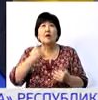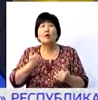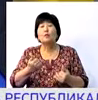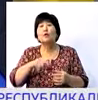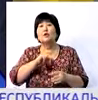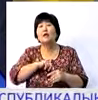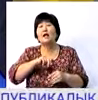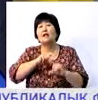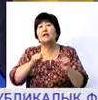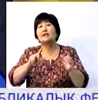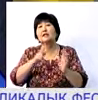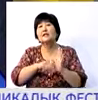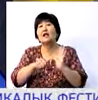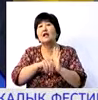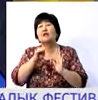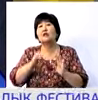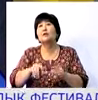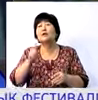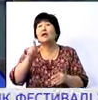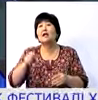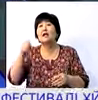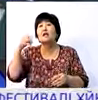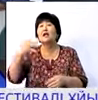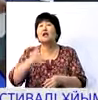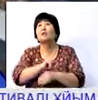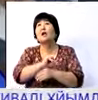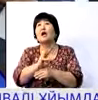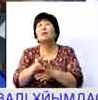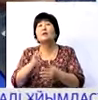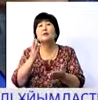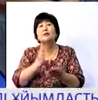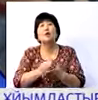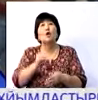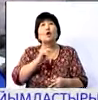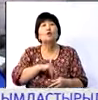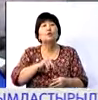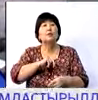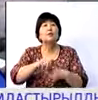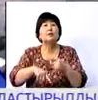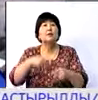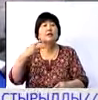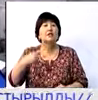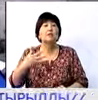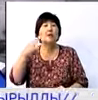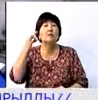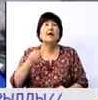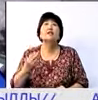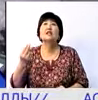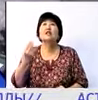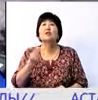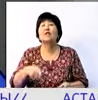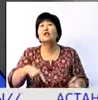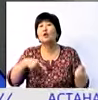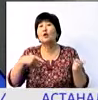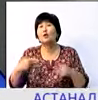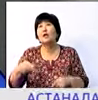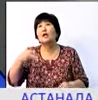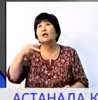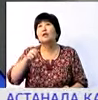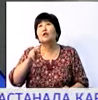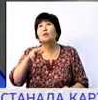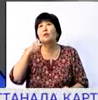қала бойынша 86 мыңнан астам абонентті жарықпен қамтамасыз етіп келеді. Жұмыс процесінің 25% цифрландыруға көшкен. 2013